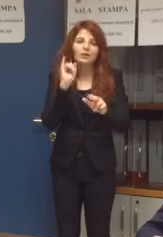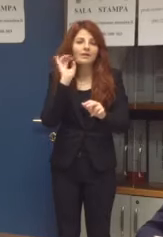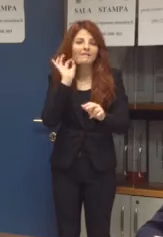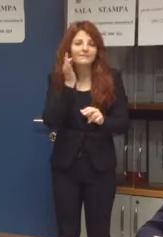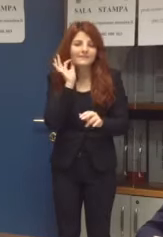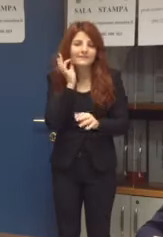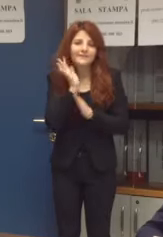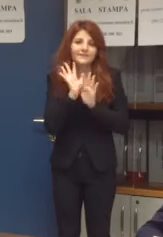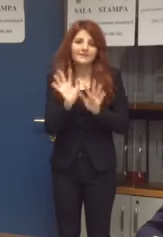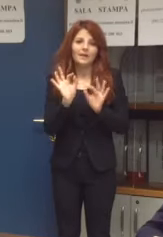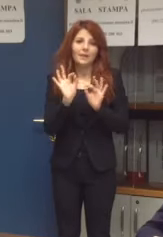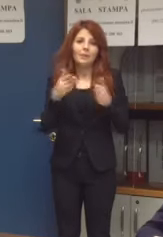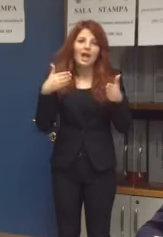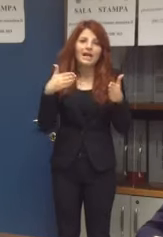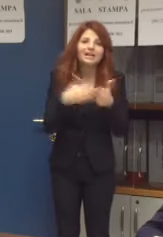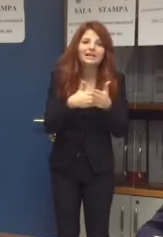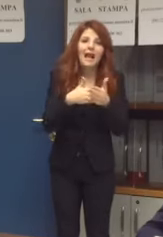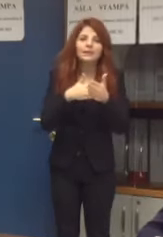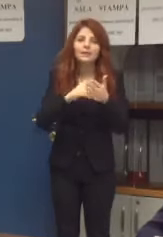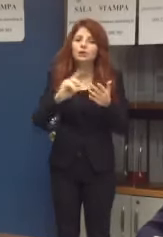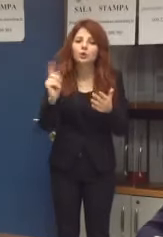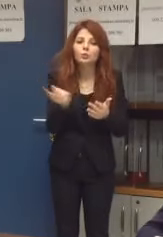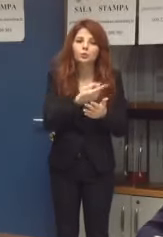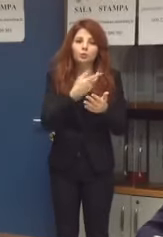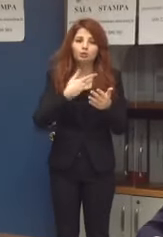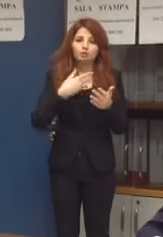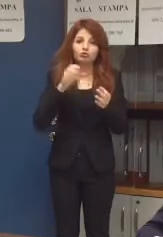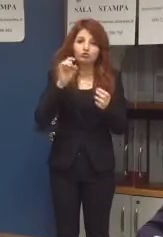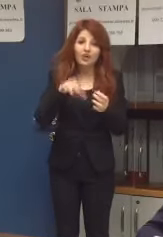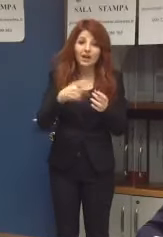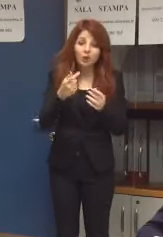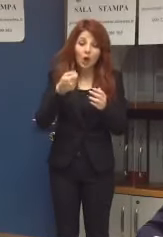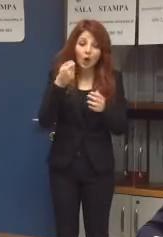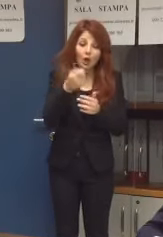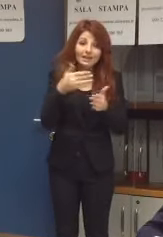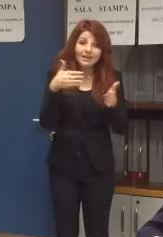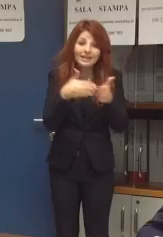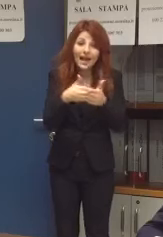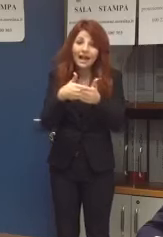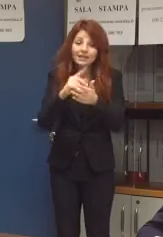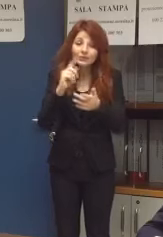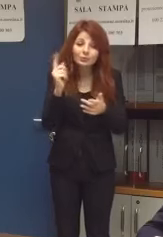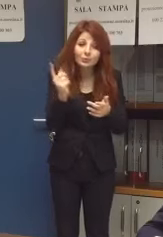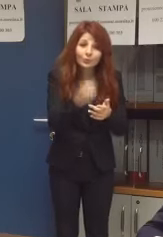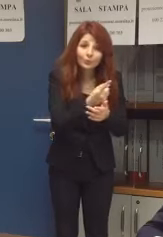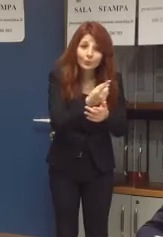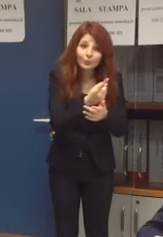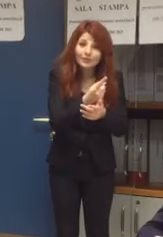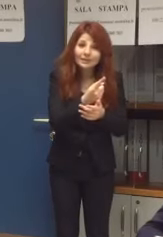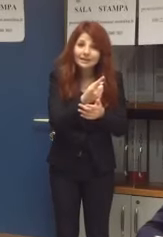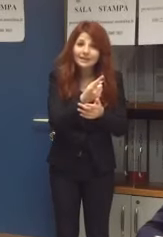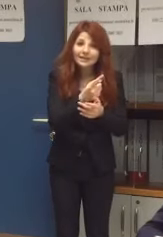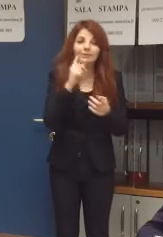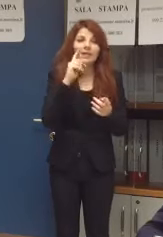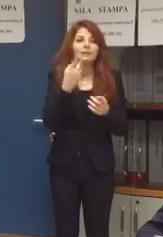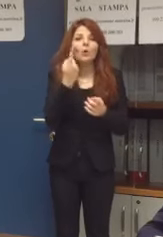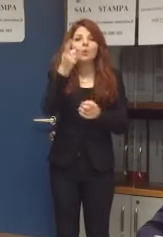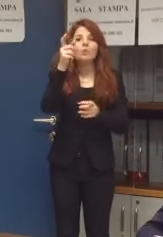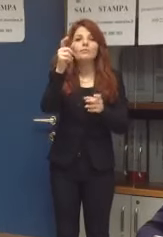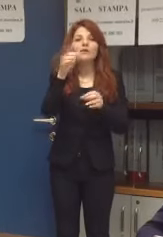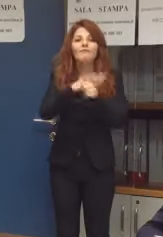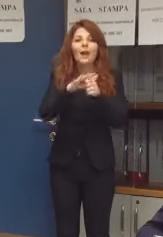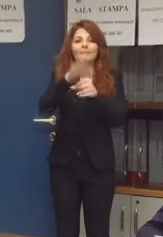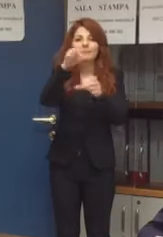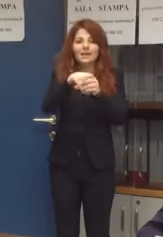presenti all'interno del nucleo familiare. Non significa nulla se la domanda la fa una persona, ma poi non dichiara i redditi dell'intero